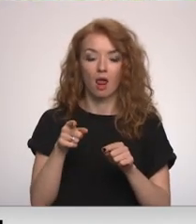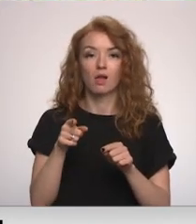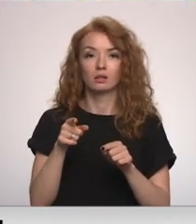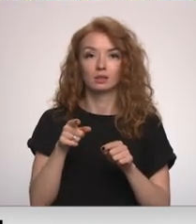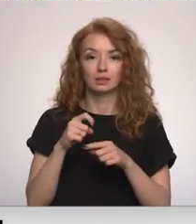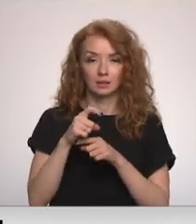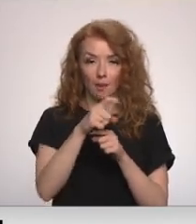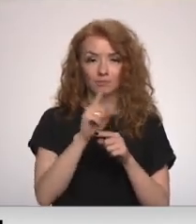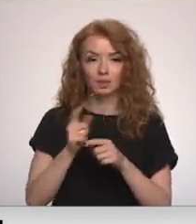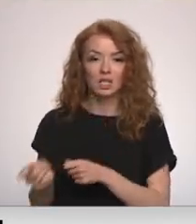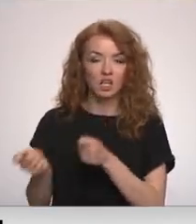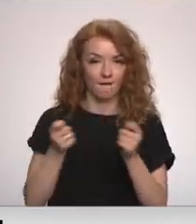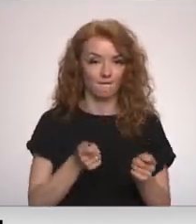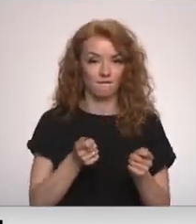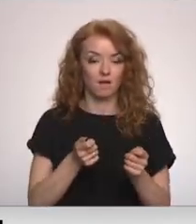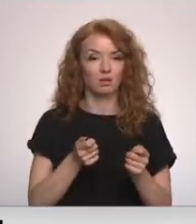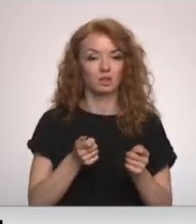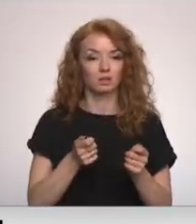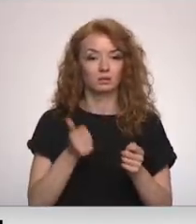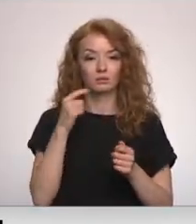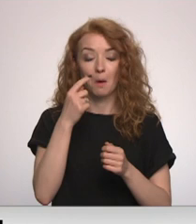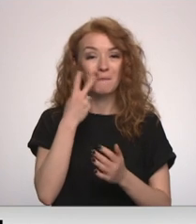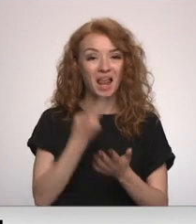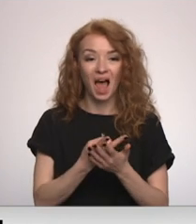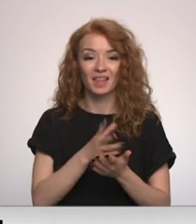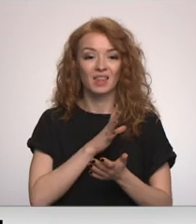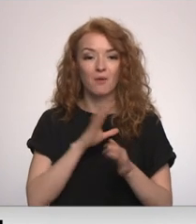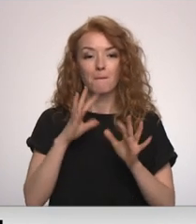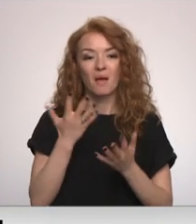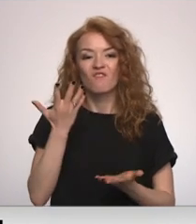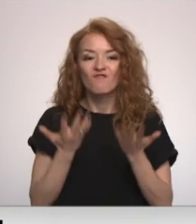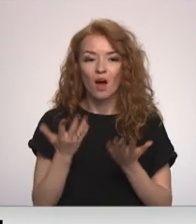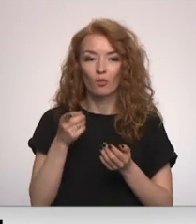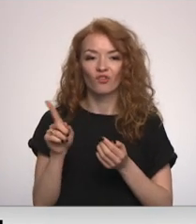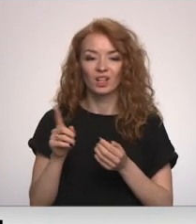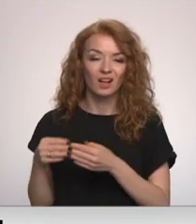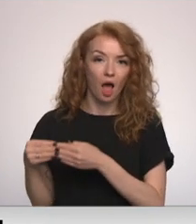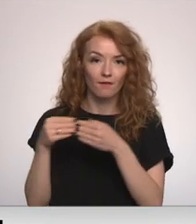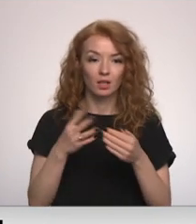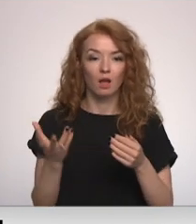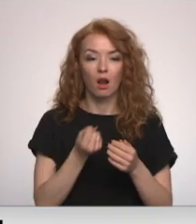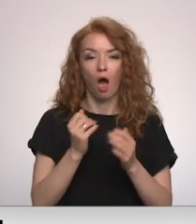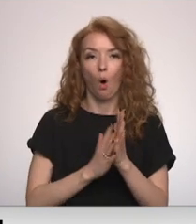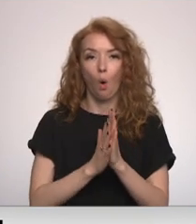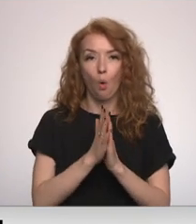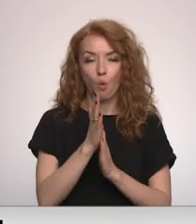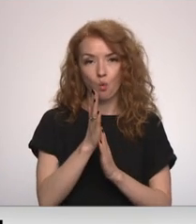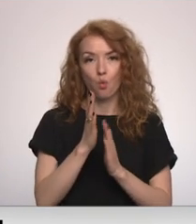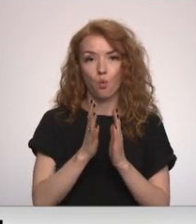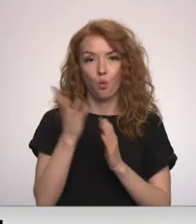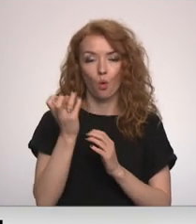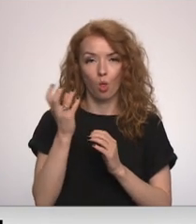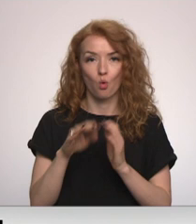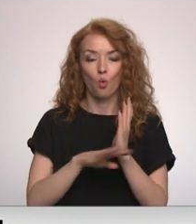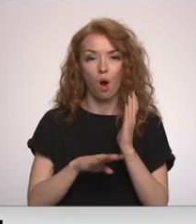varētu būt ievesta. Pierādīt nevar, bet nu, ir tāda hipotēze, ka viņi varētu būt ievazāti ar stādiem augļu